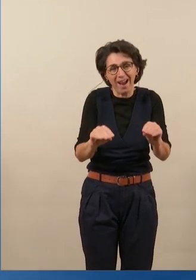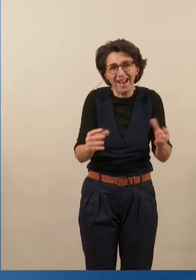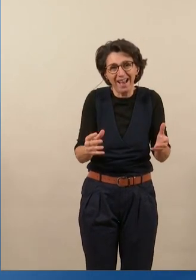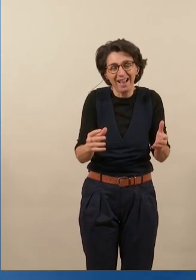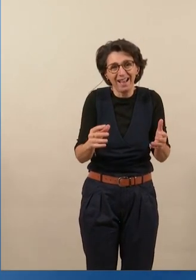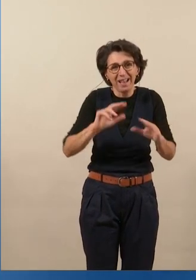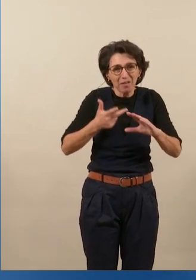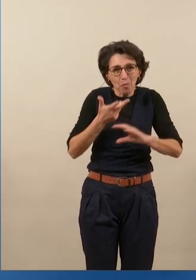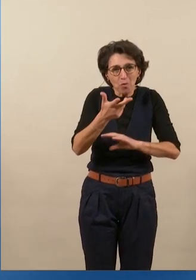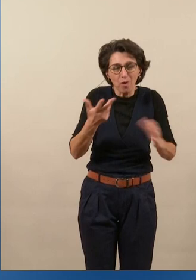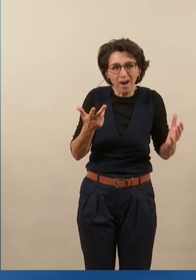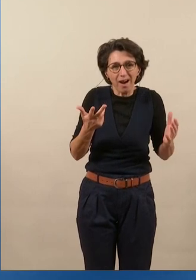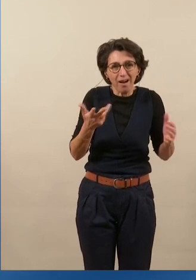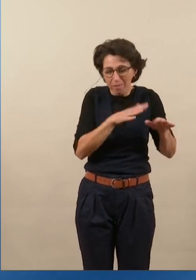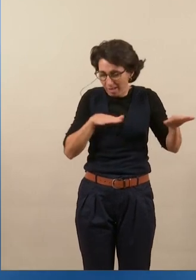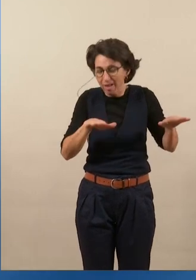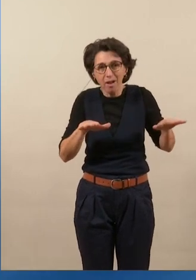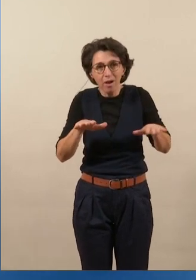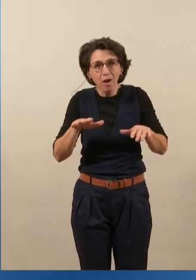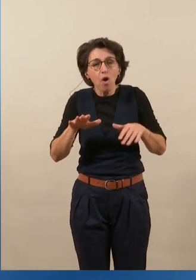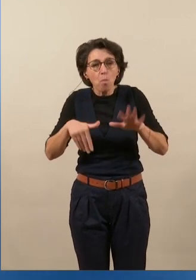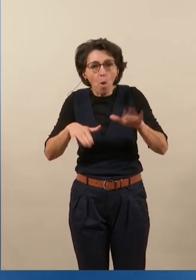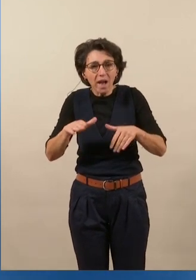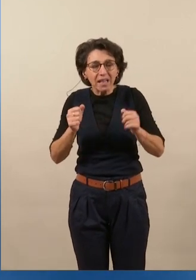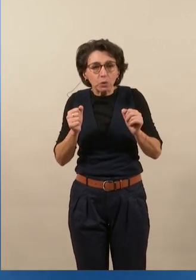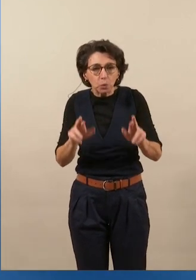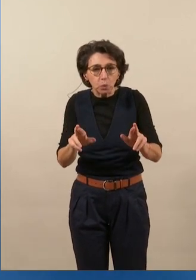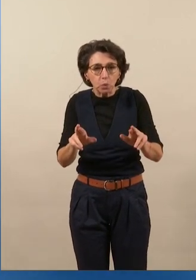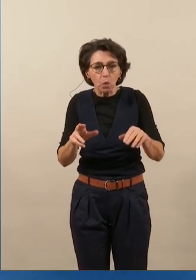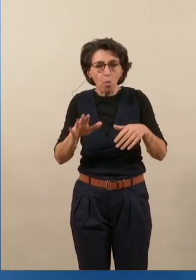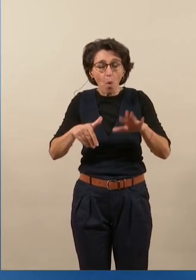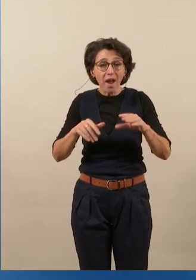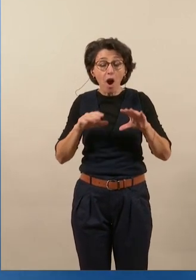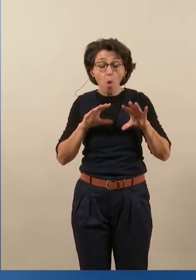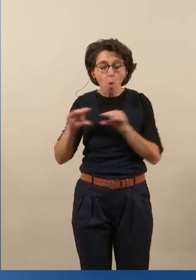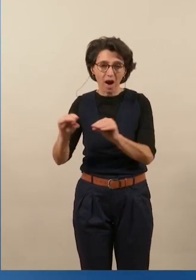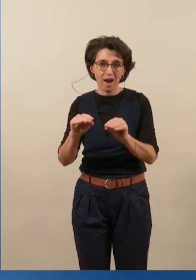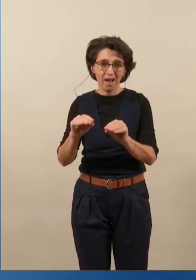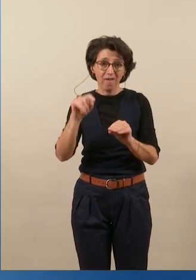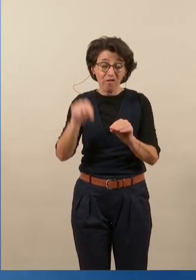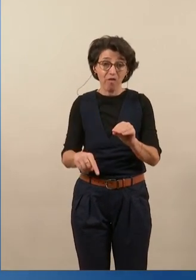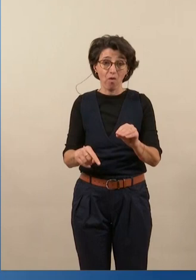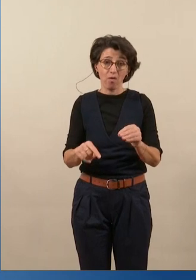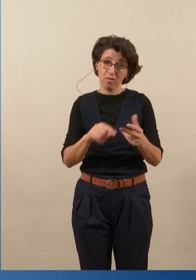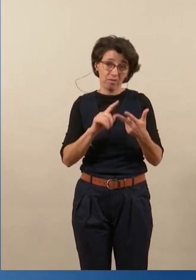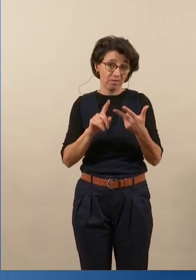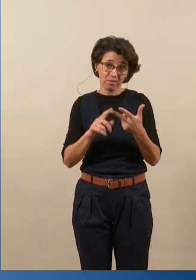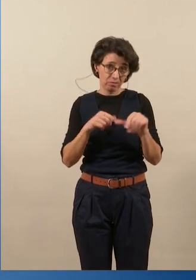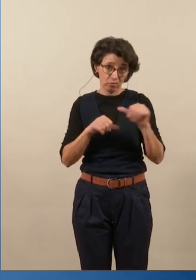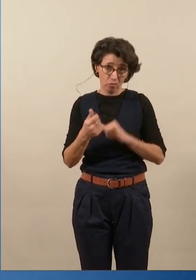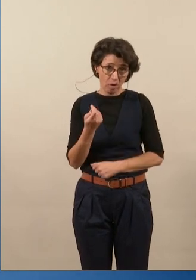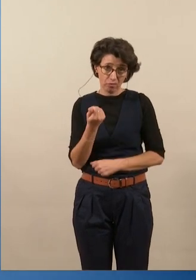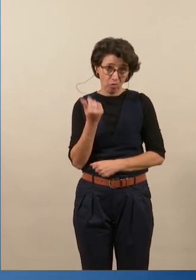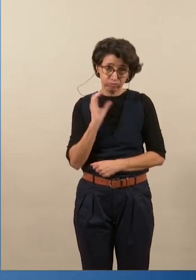ça s'accompagne avec des moyens sûrs et concrets un développement durable ça s'accompagne par des moyens financiers qu'on le veuille ou pas si on